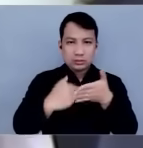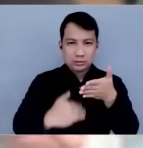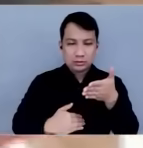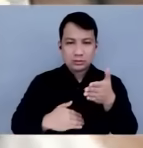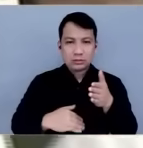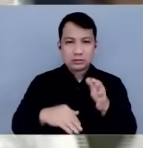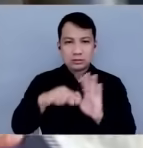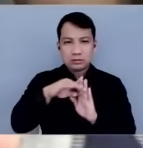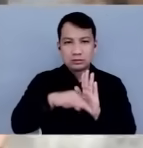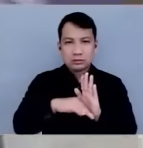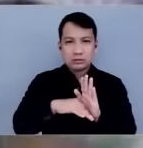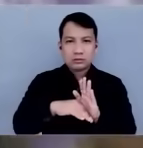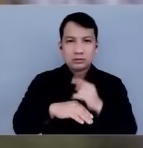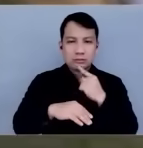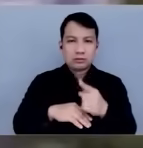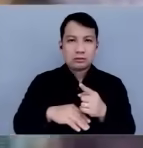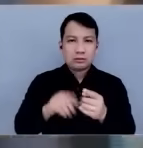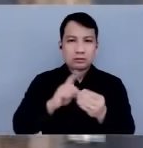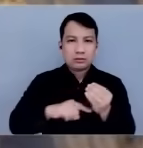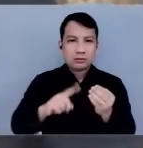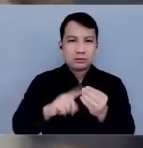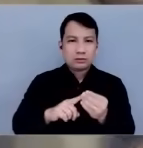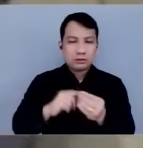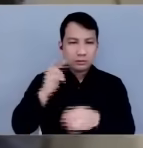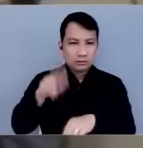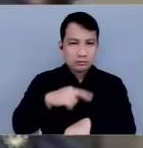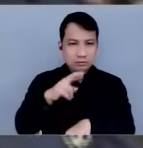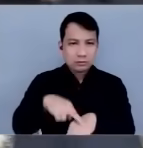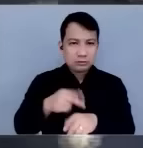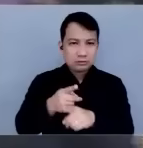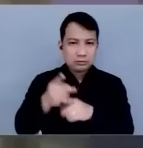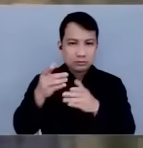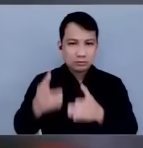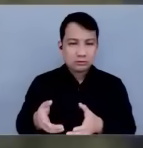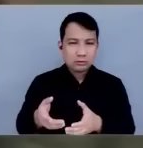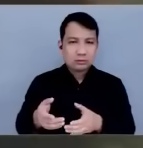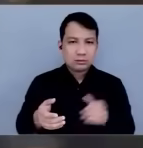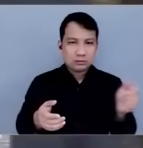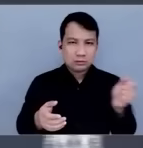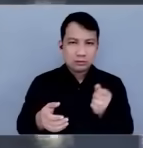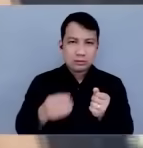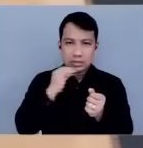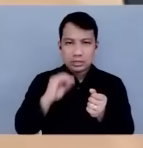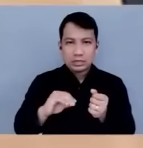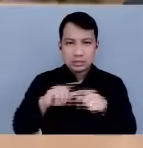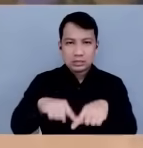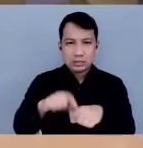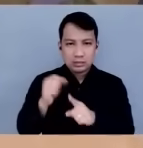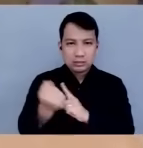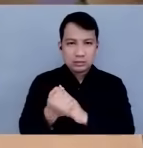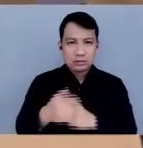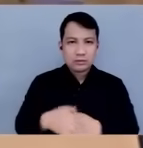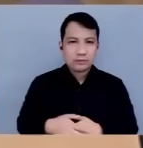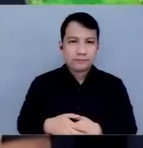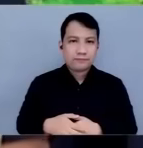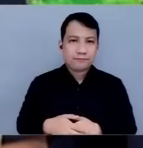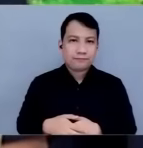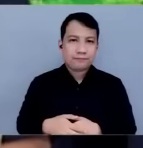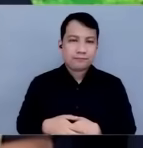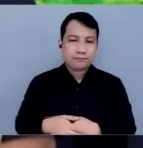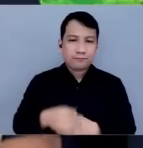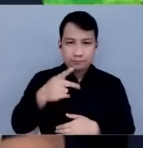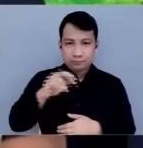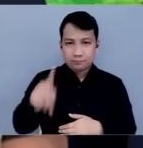mga pagkakataon daw talaga na ang regional director na mismo ang nagtatalaga, depende sa sitwasyon. To insulate po yung PNP sa mga